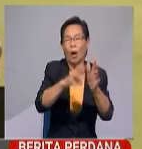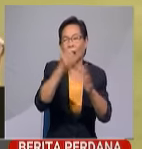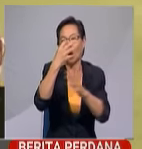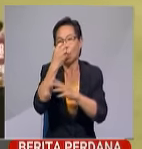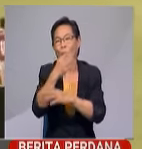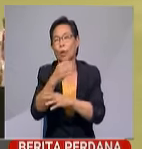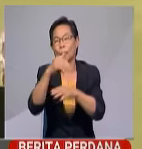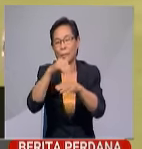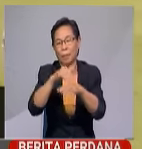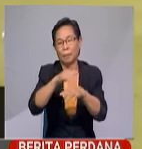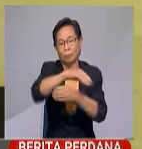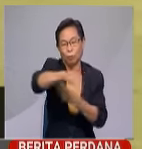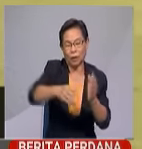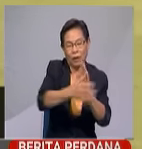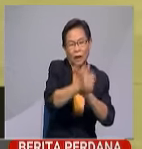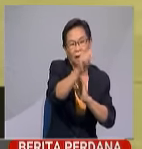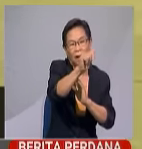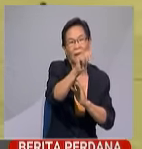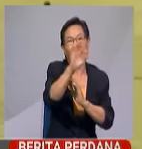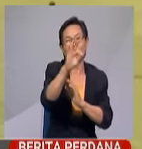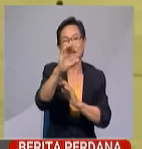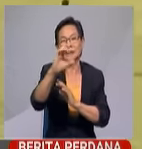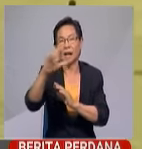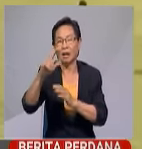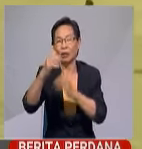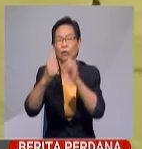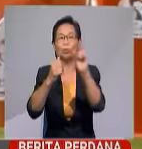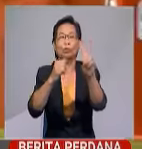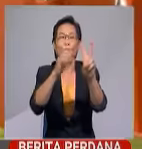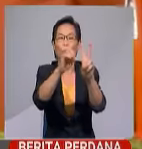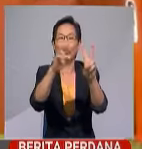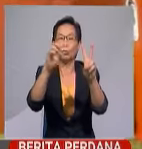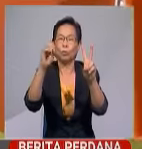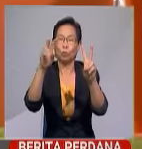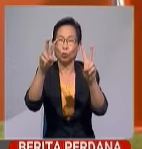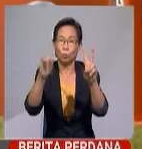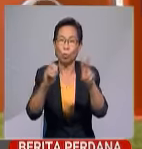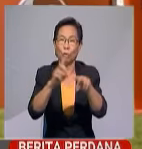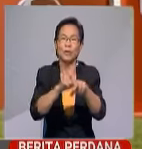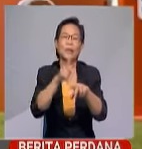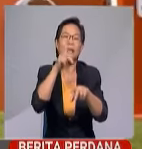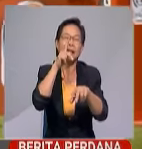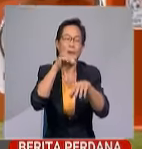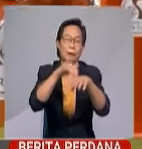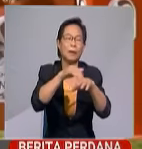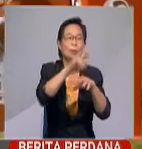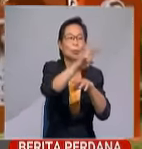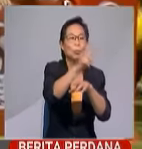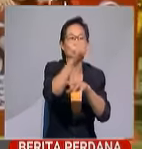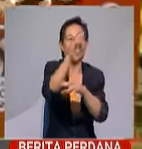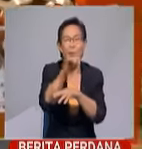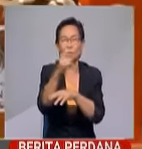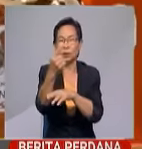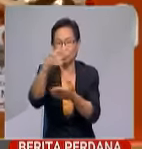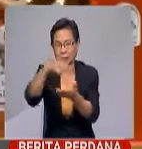FC pada pusingan kelayakan ACL 2020 di Stadium Darul Aman 21 Januari ini.